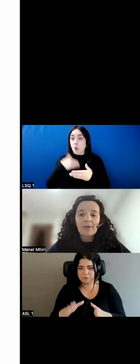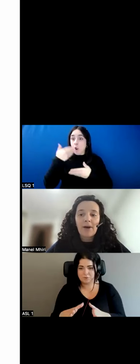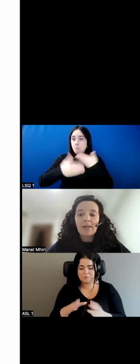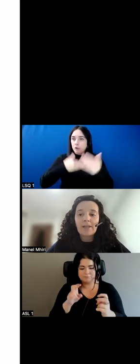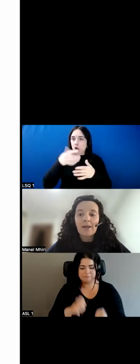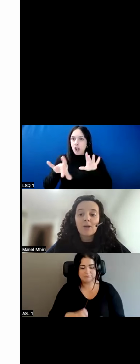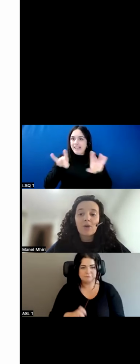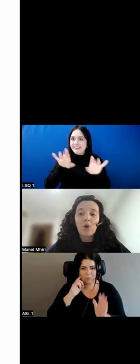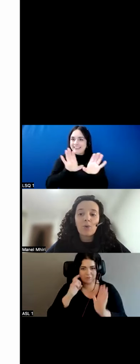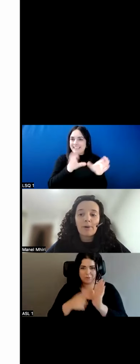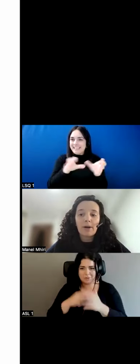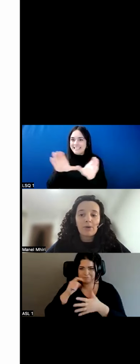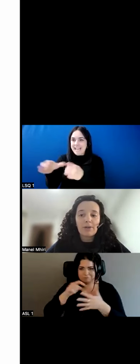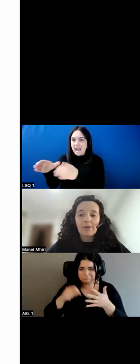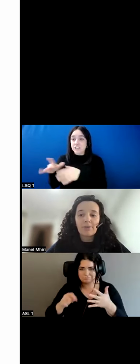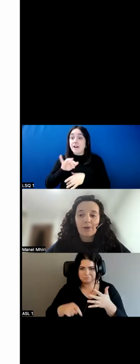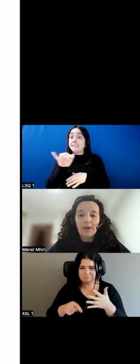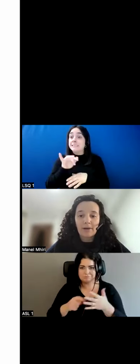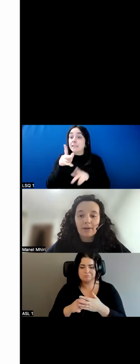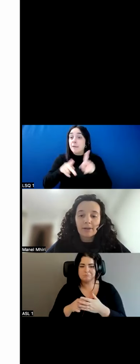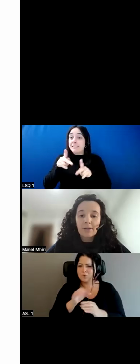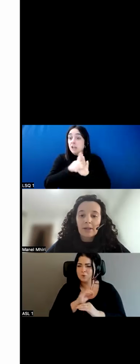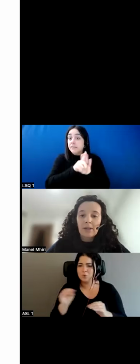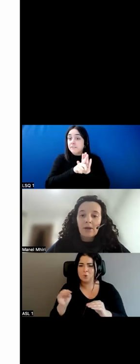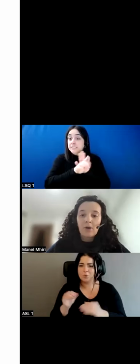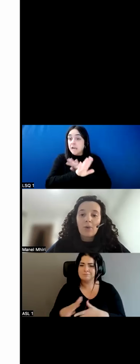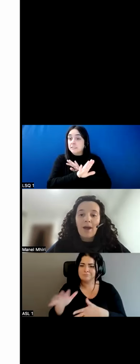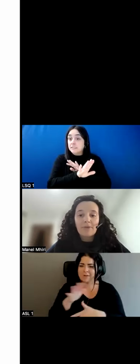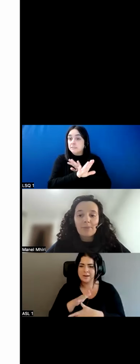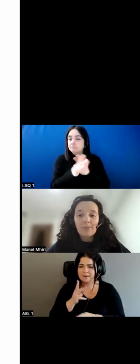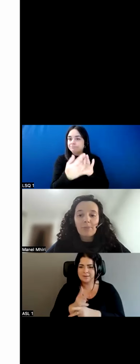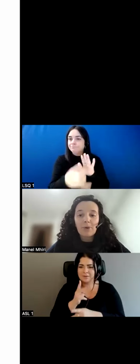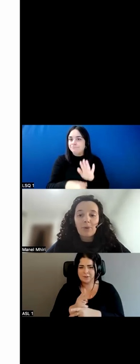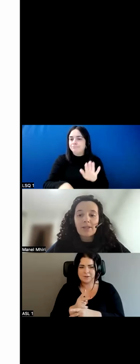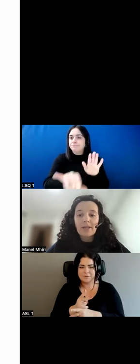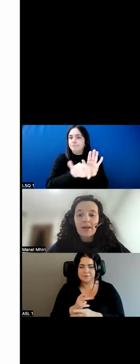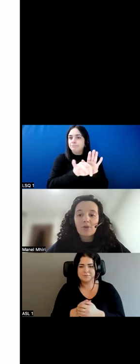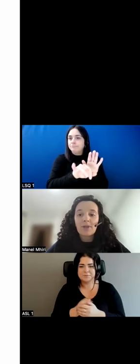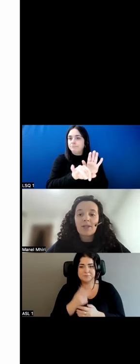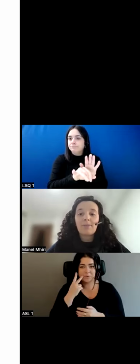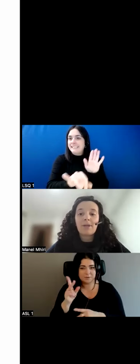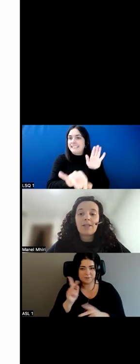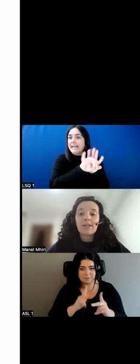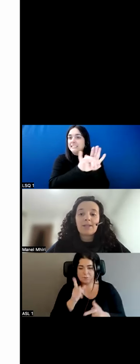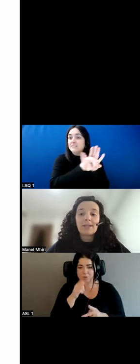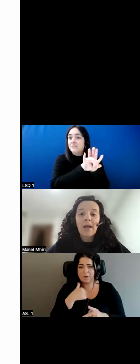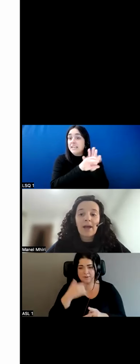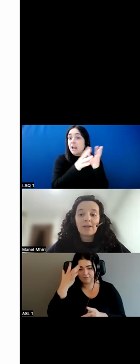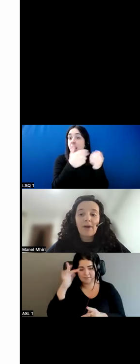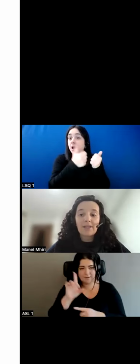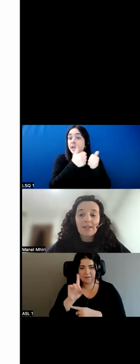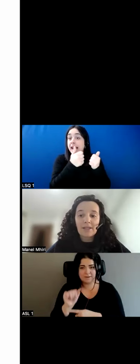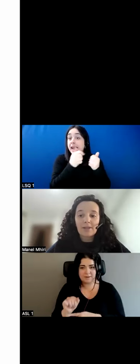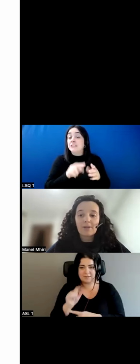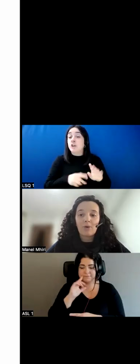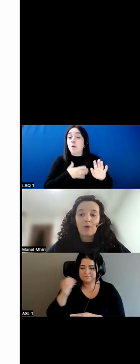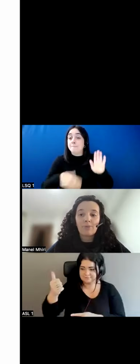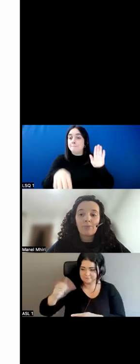où les personnes ayant une déficience intellectuelle étaient identifiées comme des basses priorités de soins. On a aussi